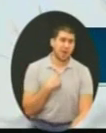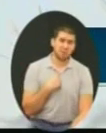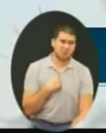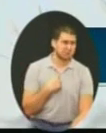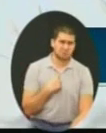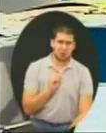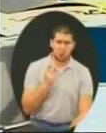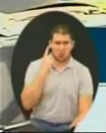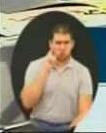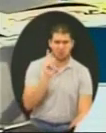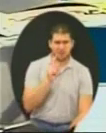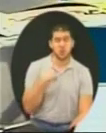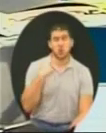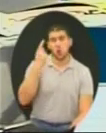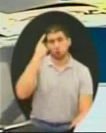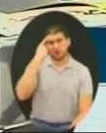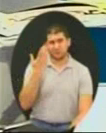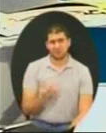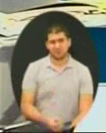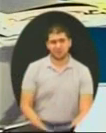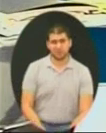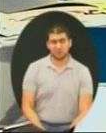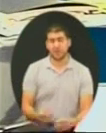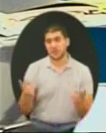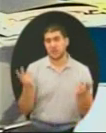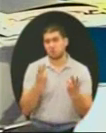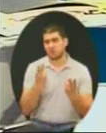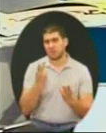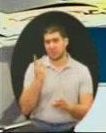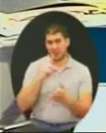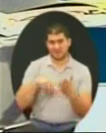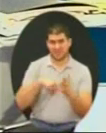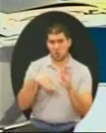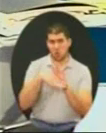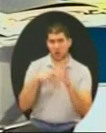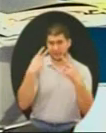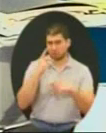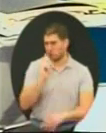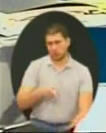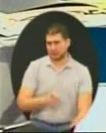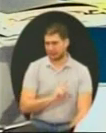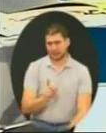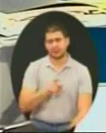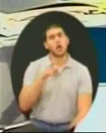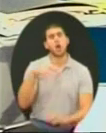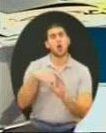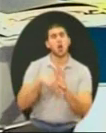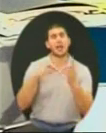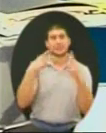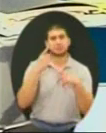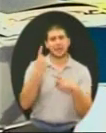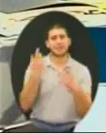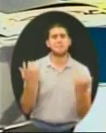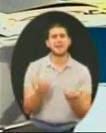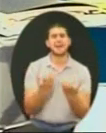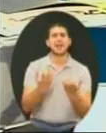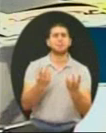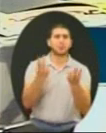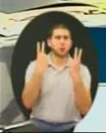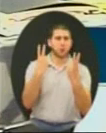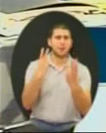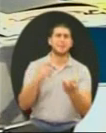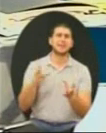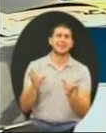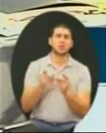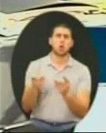לא חושב, אני חושב שכמובן שלא צריך לבטל את חוק ההסדרים. חוק ההסדרים זה אחד מהכלים המרכזיים שבמצאותו